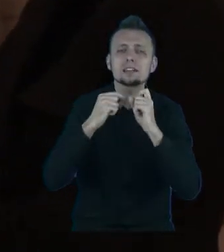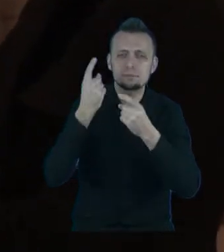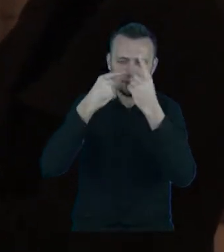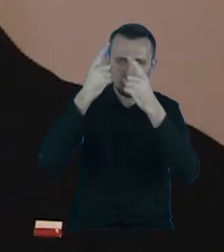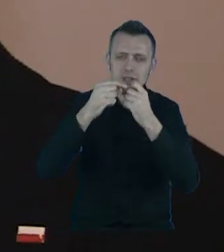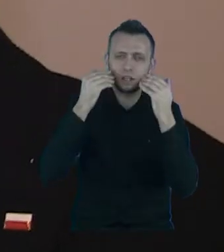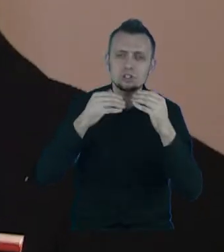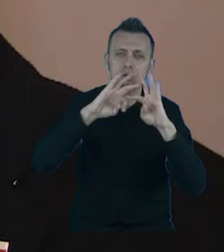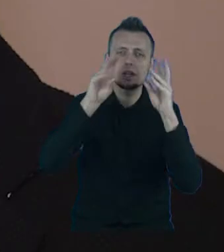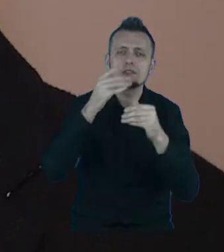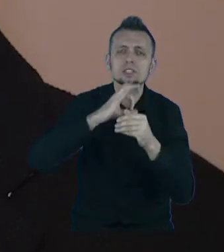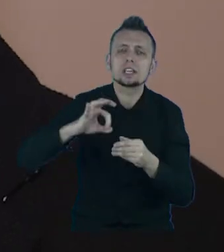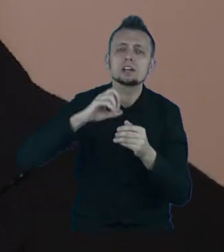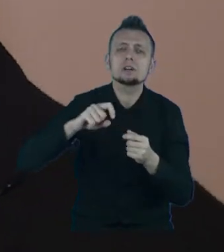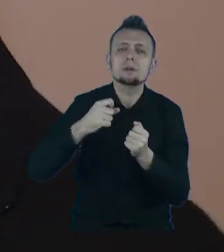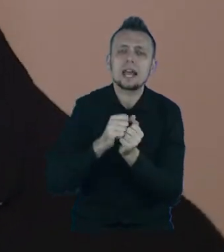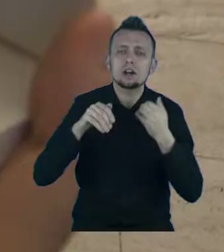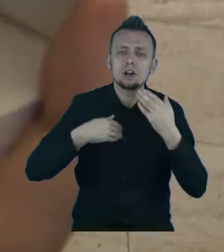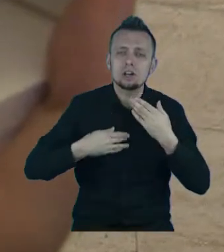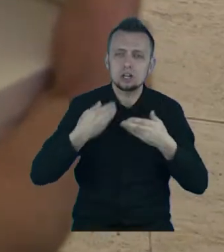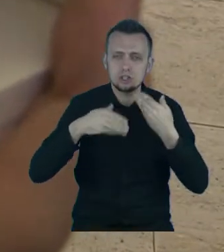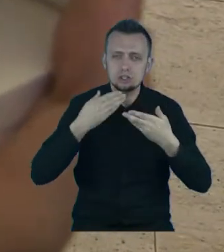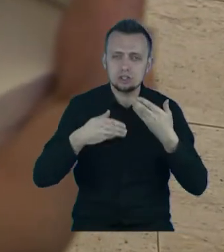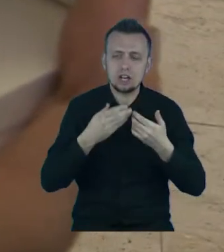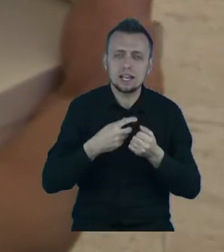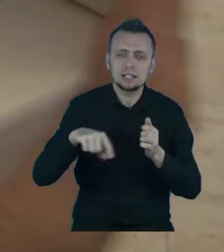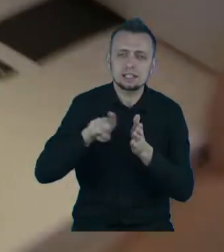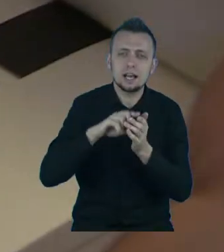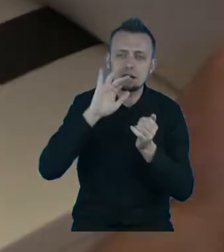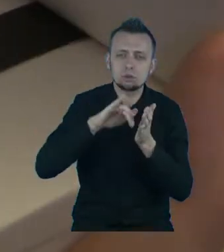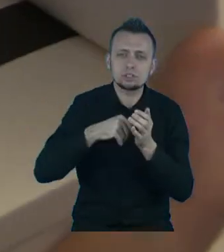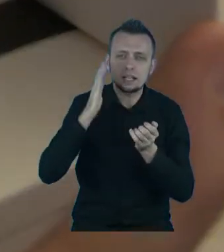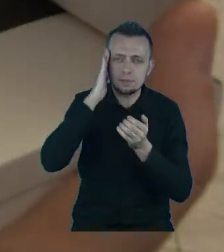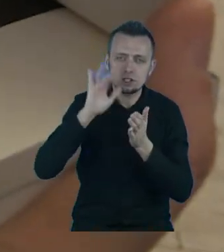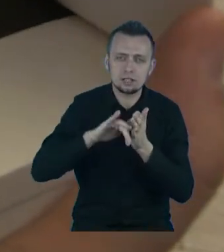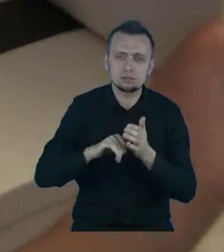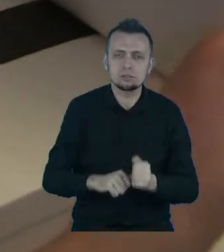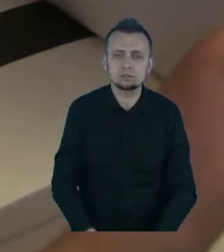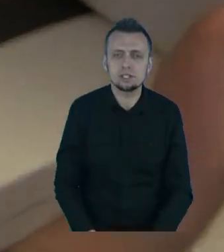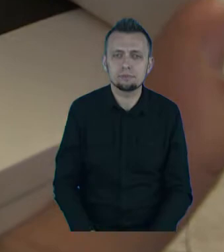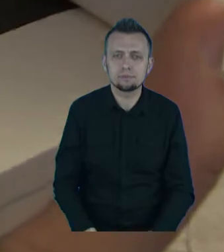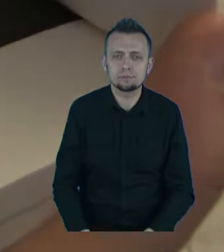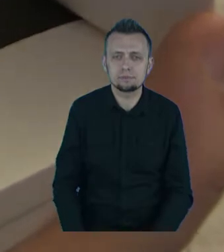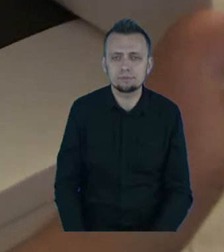wszystkich mieszkańców i mieszkanek Kutna. Do zobaczenia. Dla Wiadomości Dnia Natalia Gackowska.